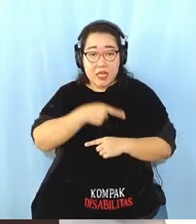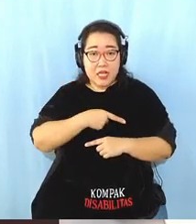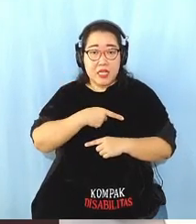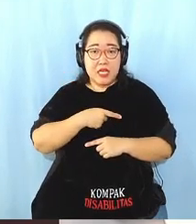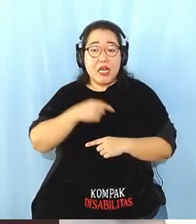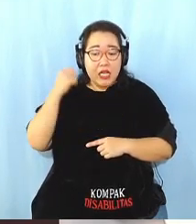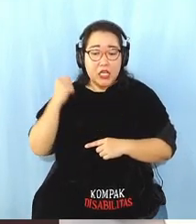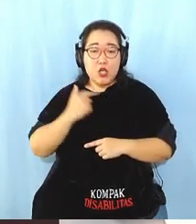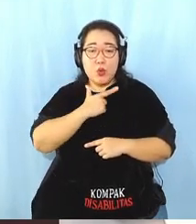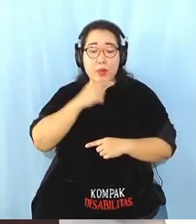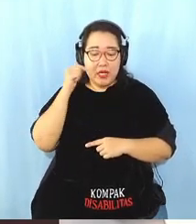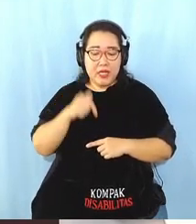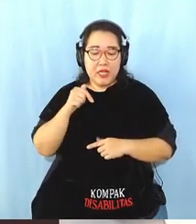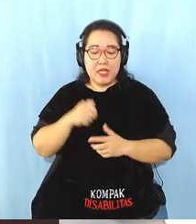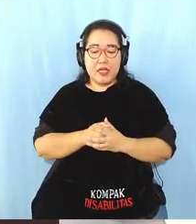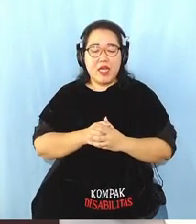pada Yesus.